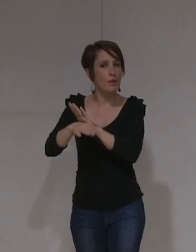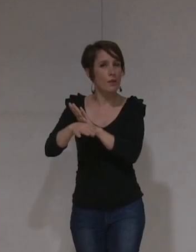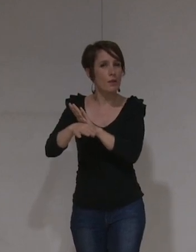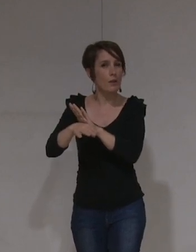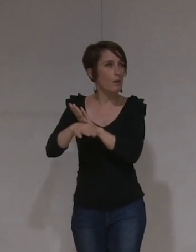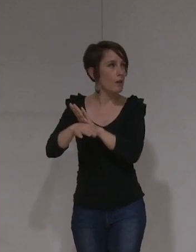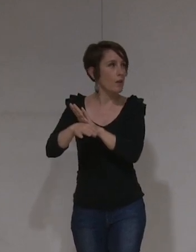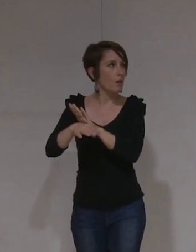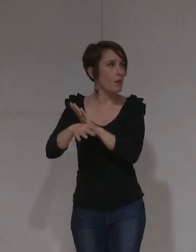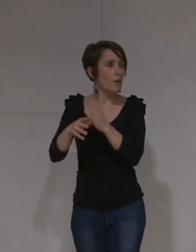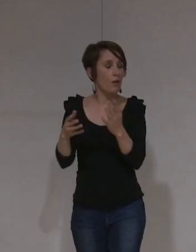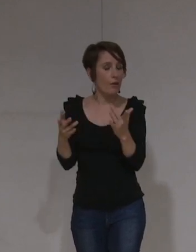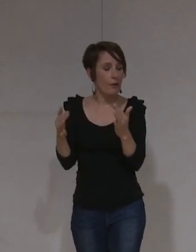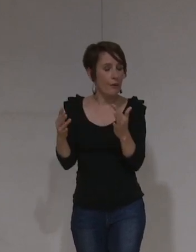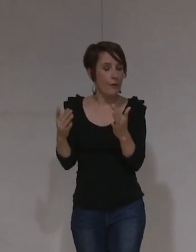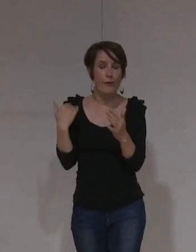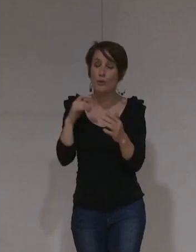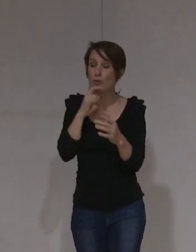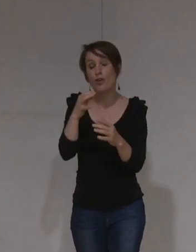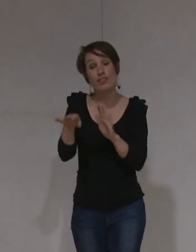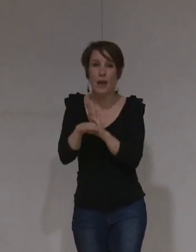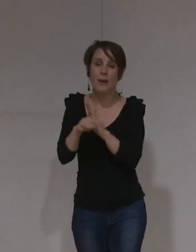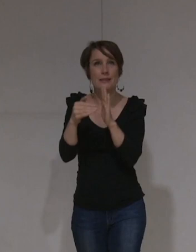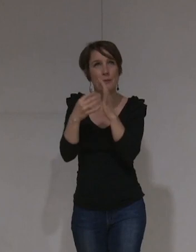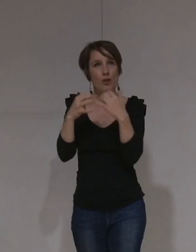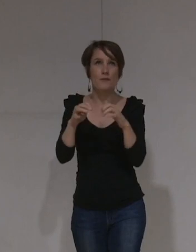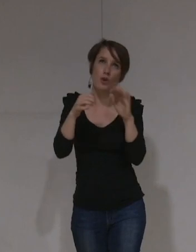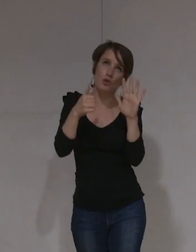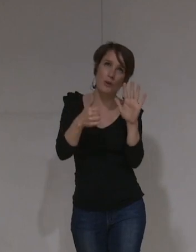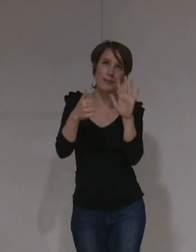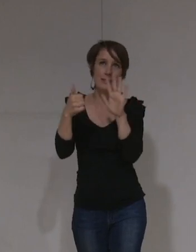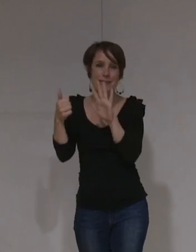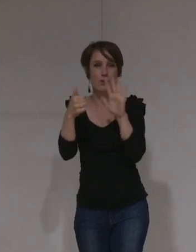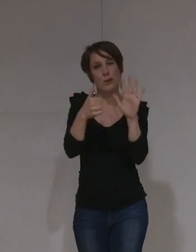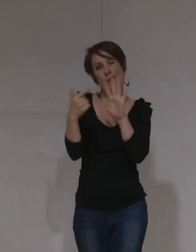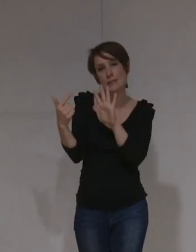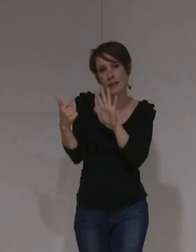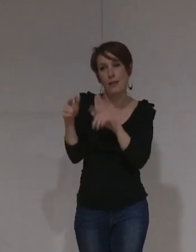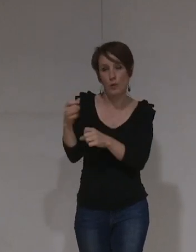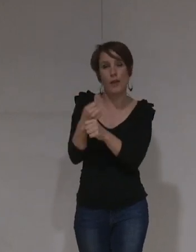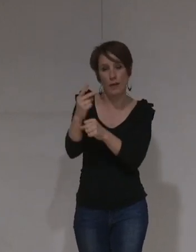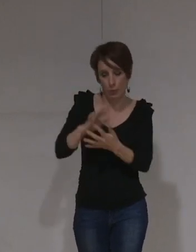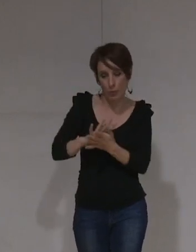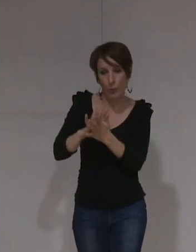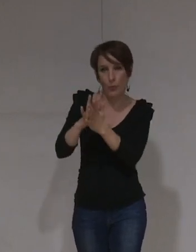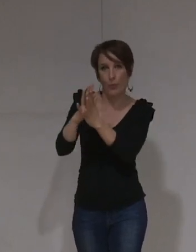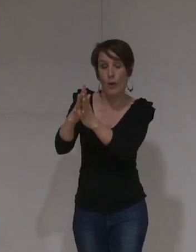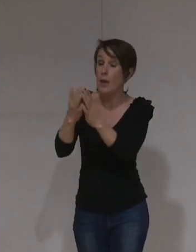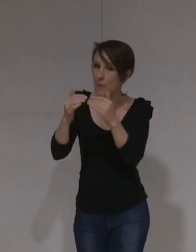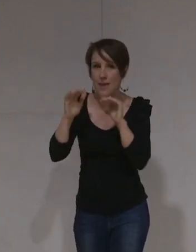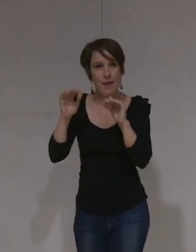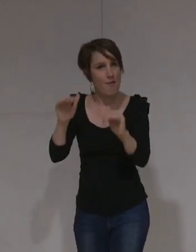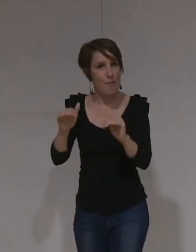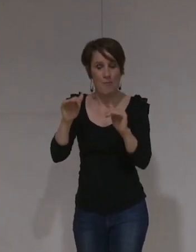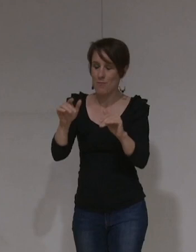donc comme je vous le disais de 1966 1967 et bien c'est d'abord vers les formes de la nature